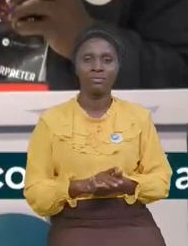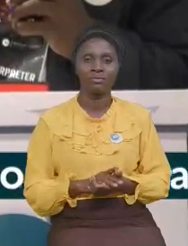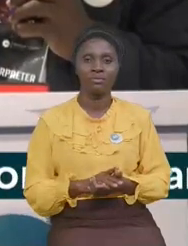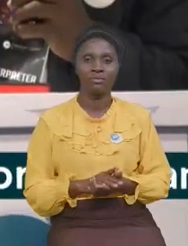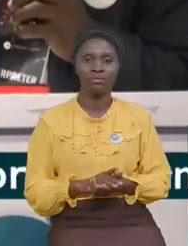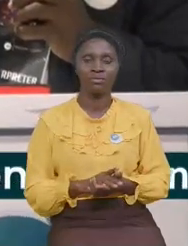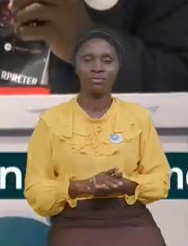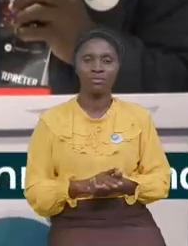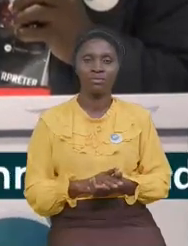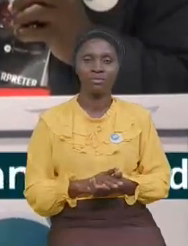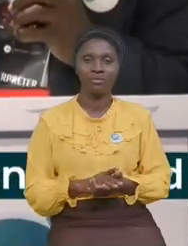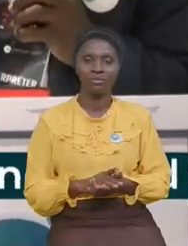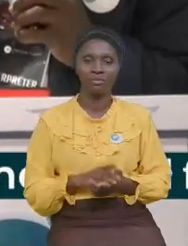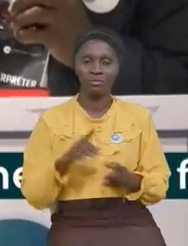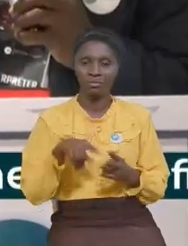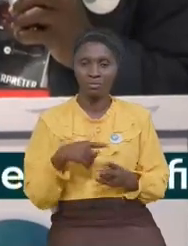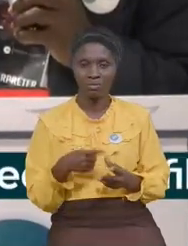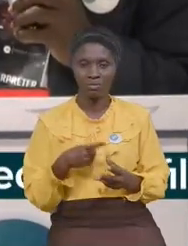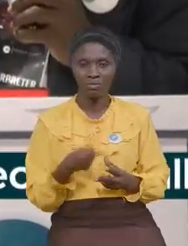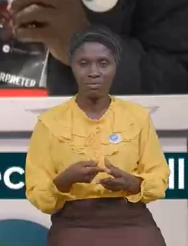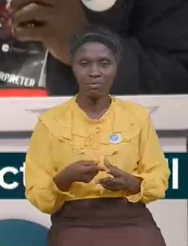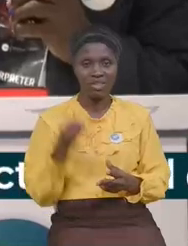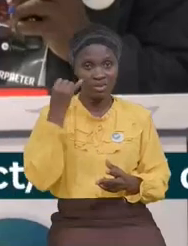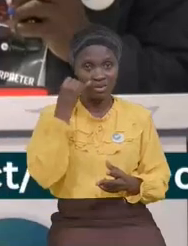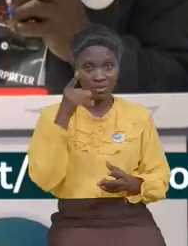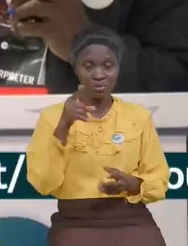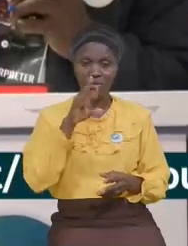92 et 63.